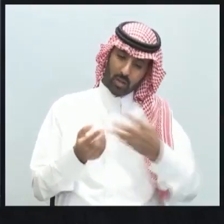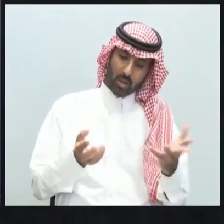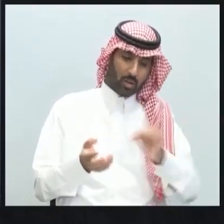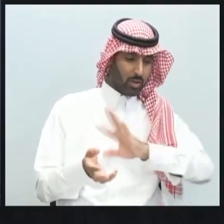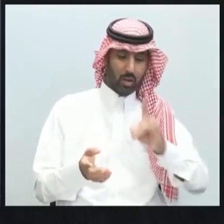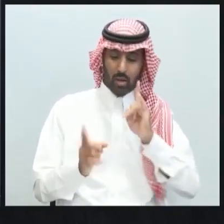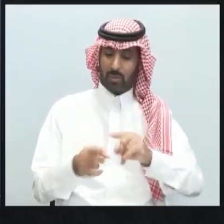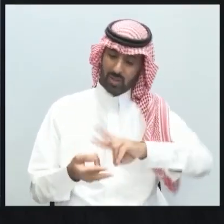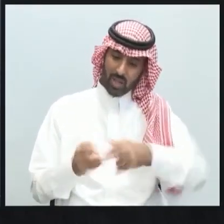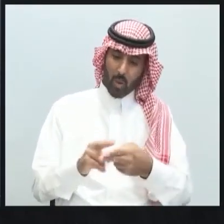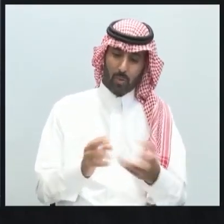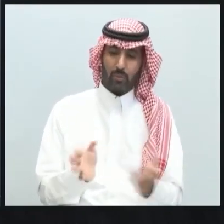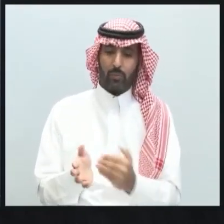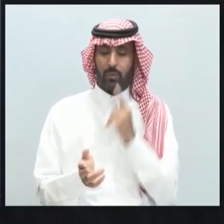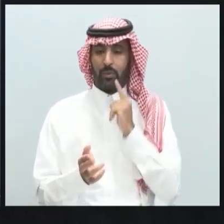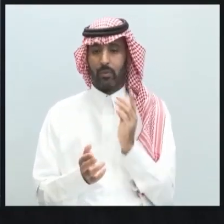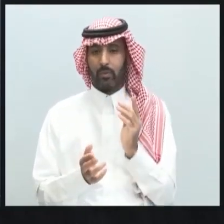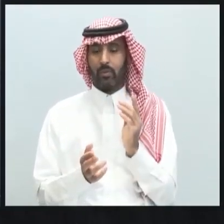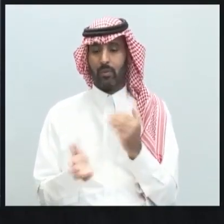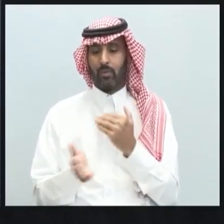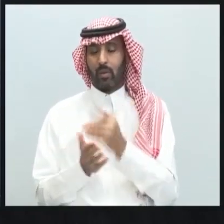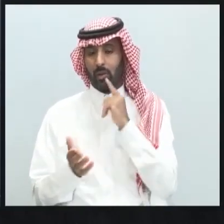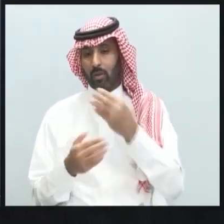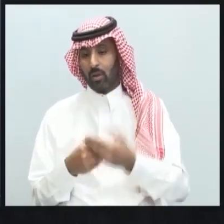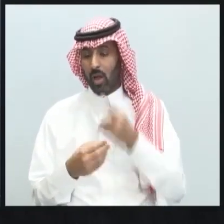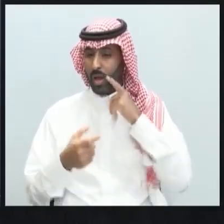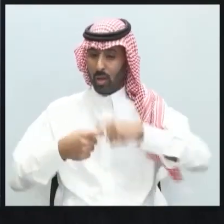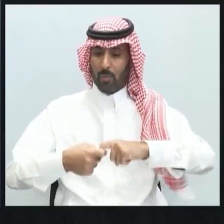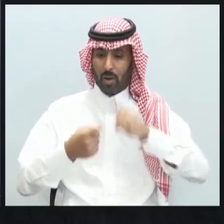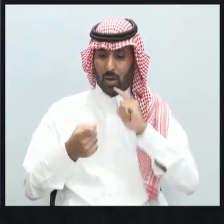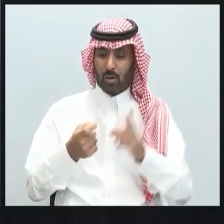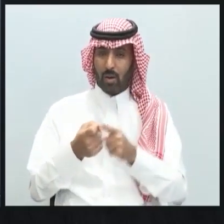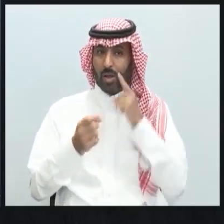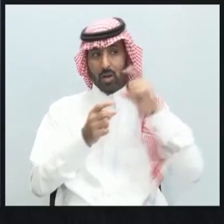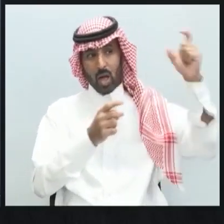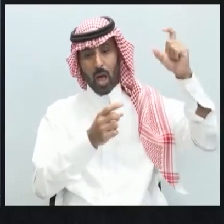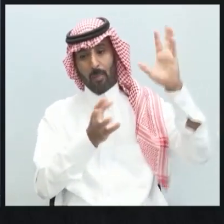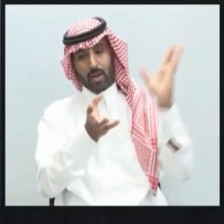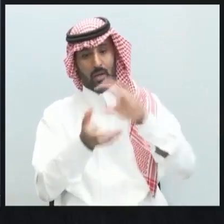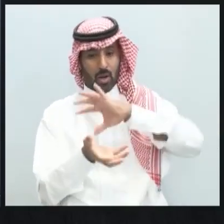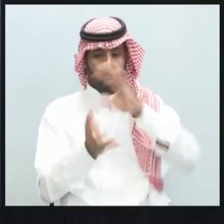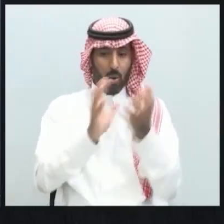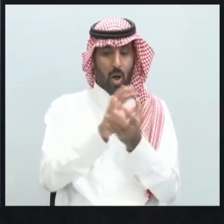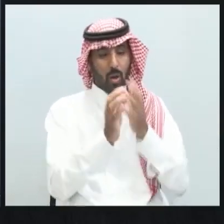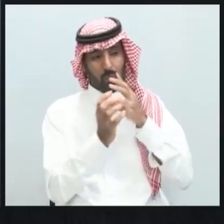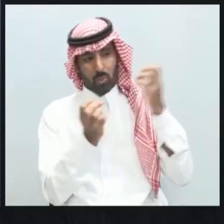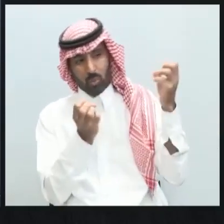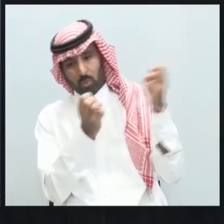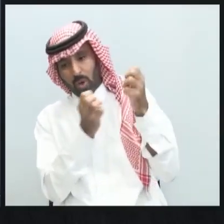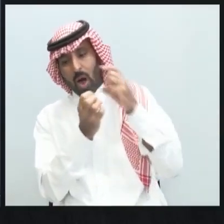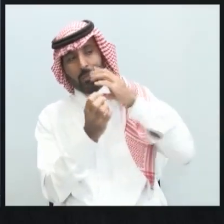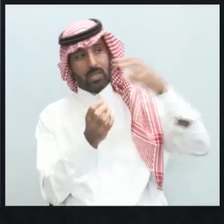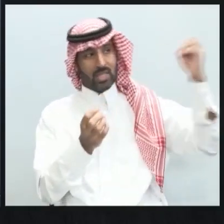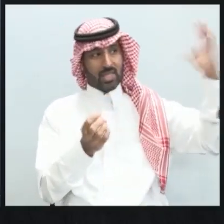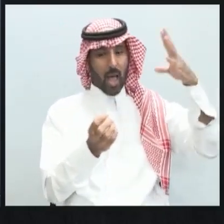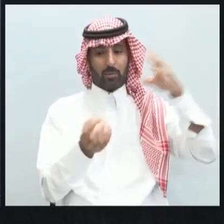تتحول من شكل الى شكل اخر كذلك العلاقه ما بين مثلا القمر والارض هناك علاقه جاذبيه او بين الشمس